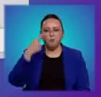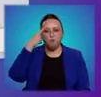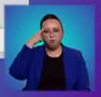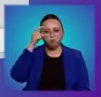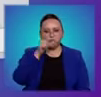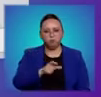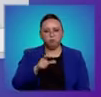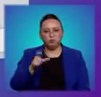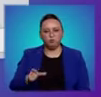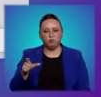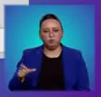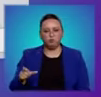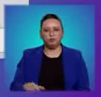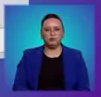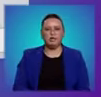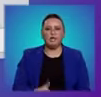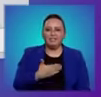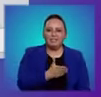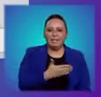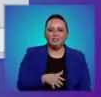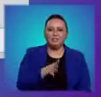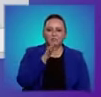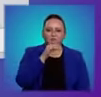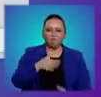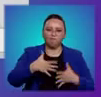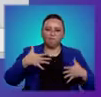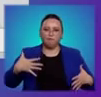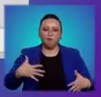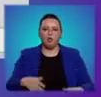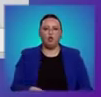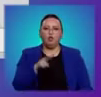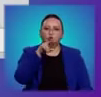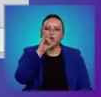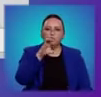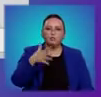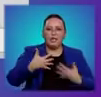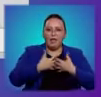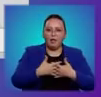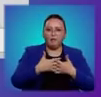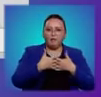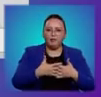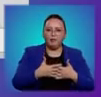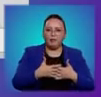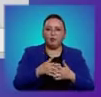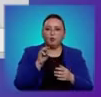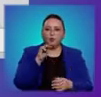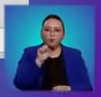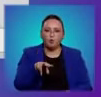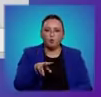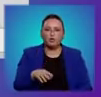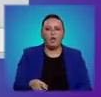Монголчууд цагсыг урт настай амтан лусын сүрэг гих тул дураараан алах